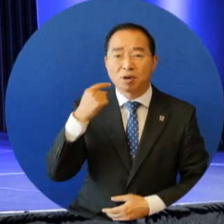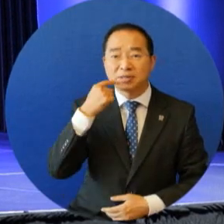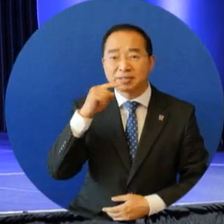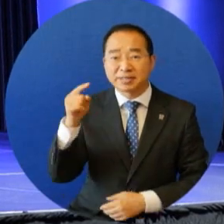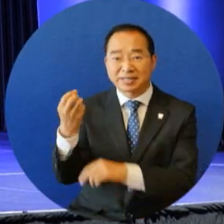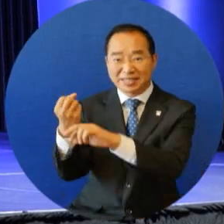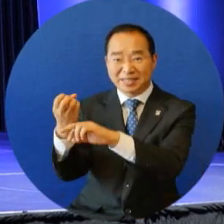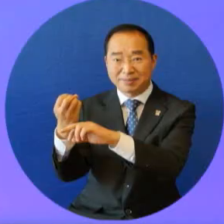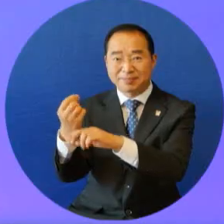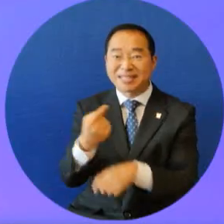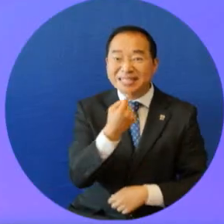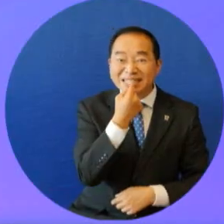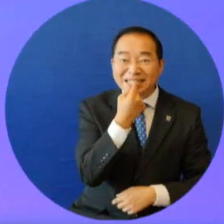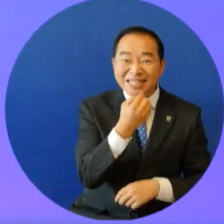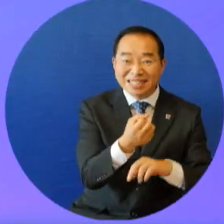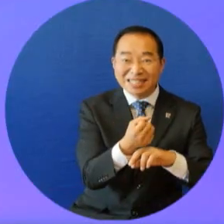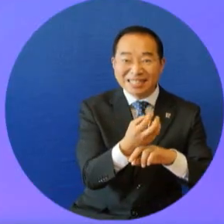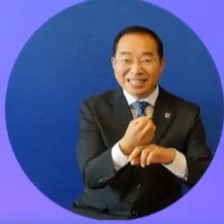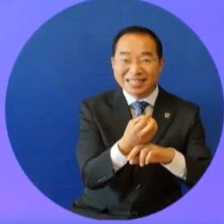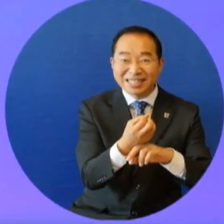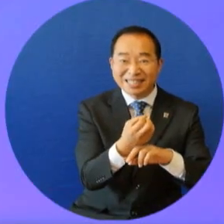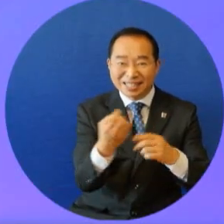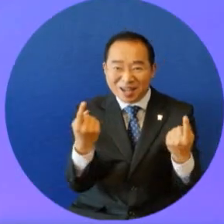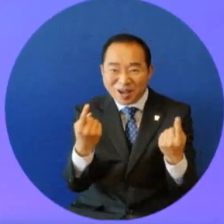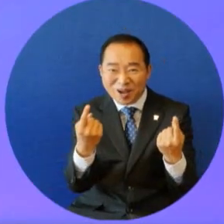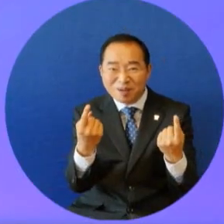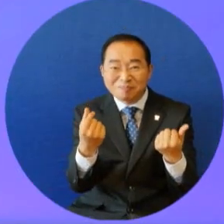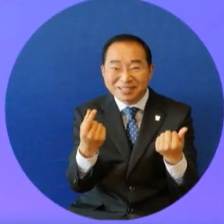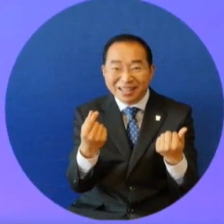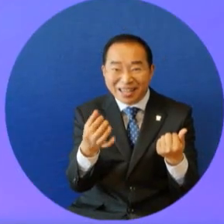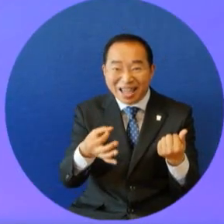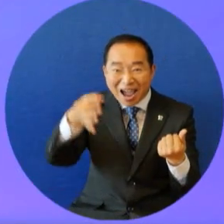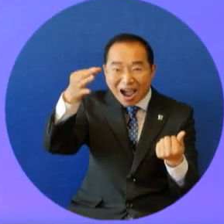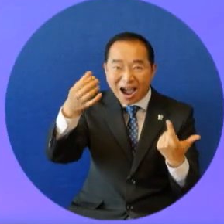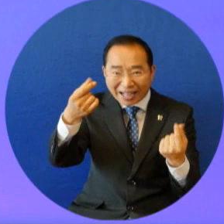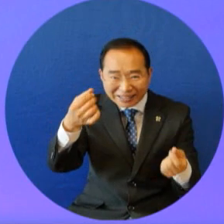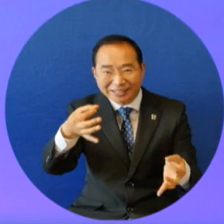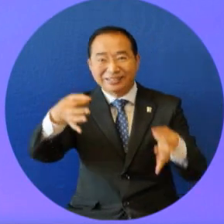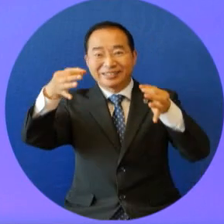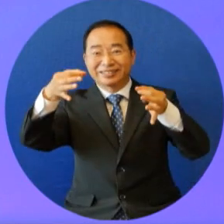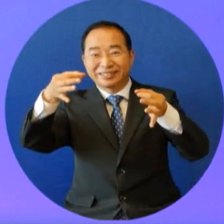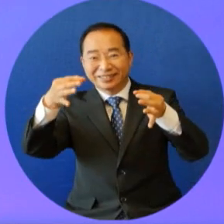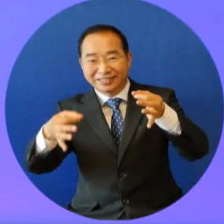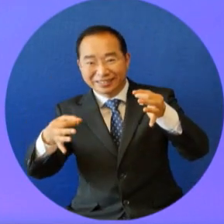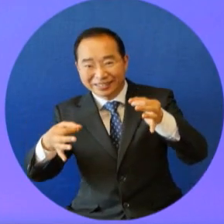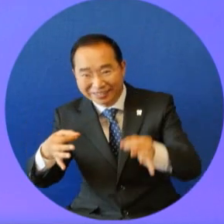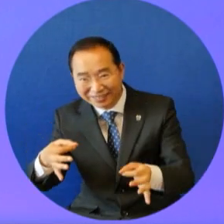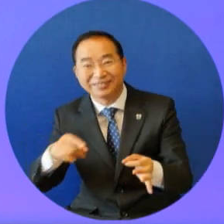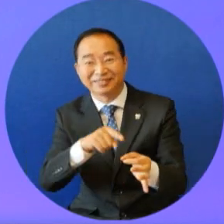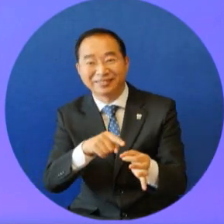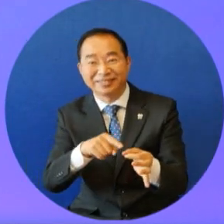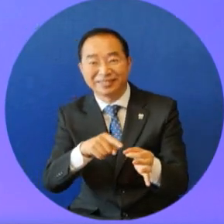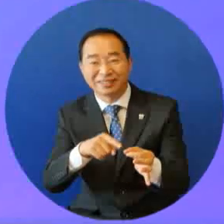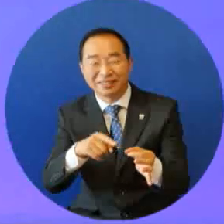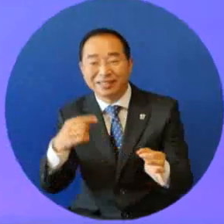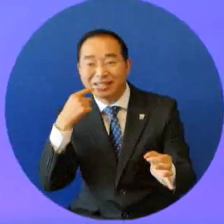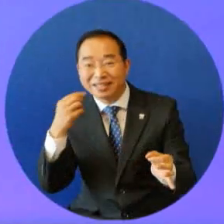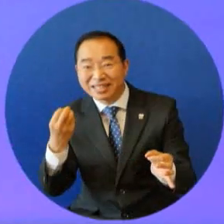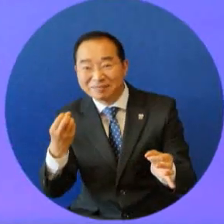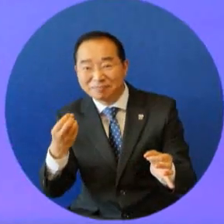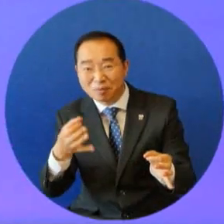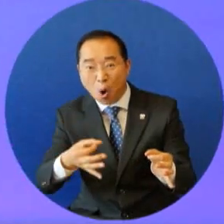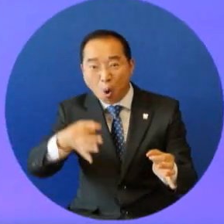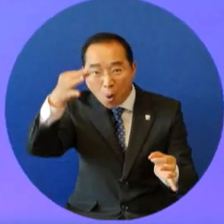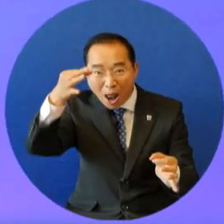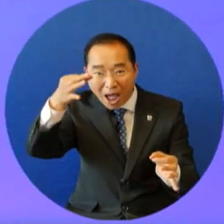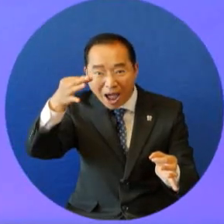요소는 금과 은은 서로 동행성을 갖고 있습니다. 동행성이라는 건 금이